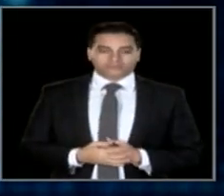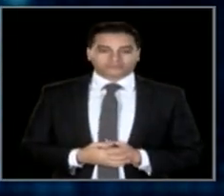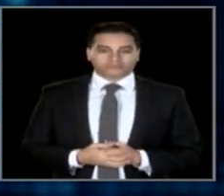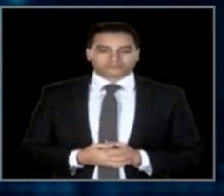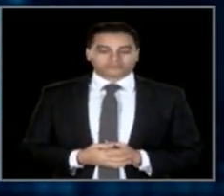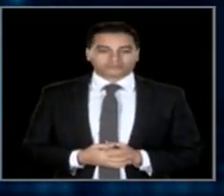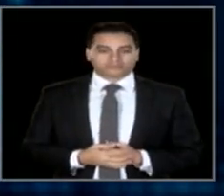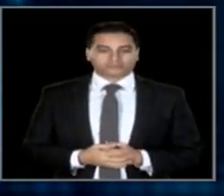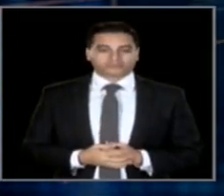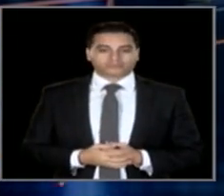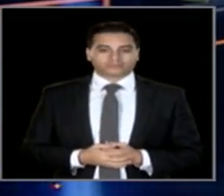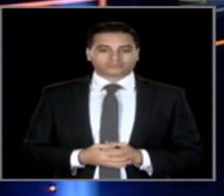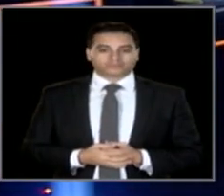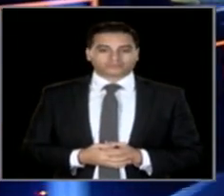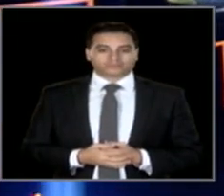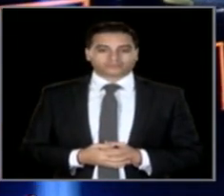تحت الضغط.